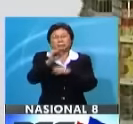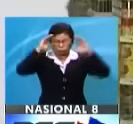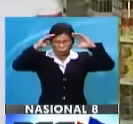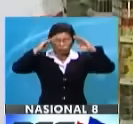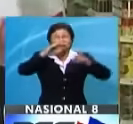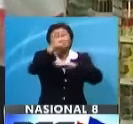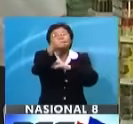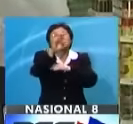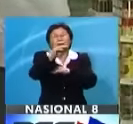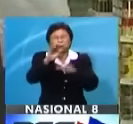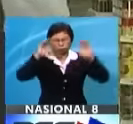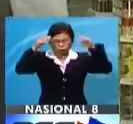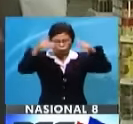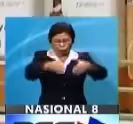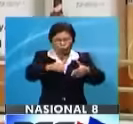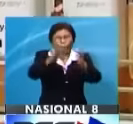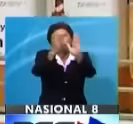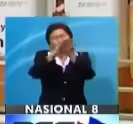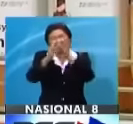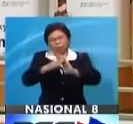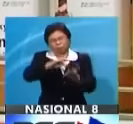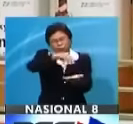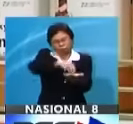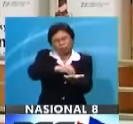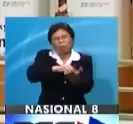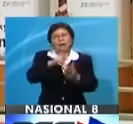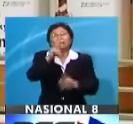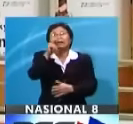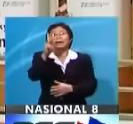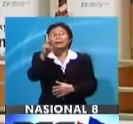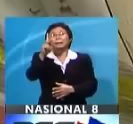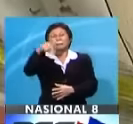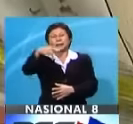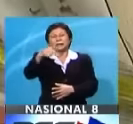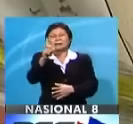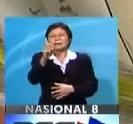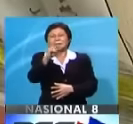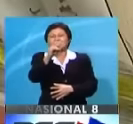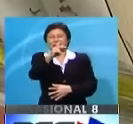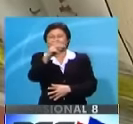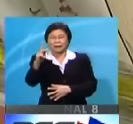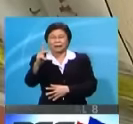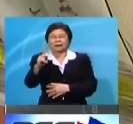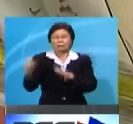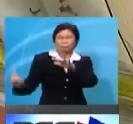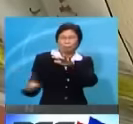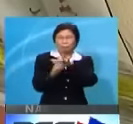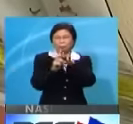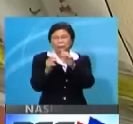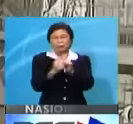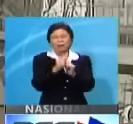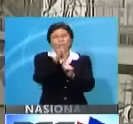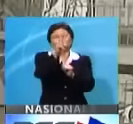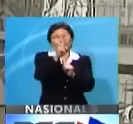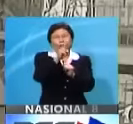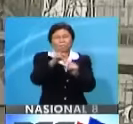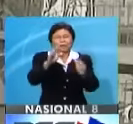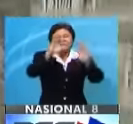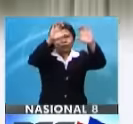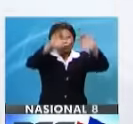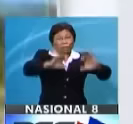bandar. Justru Kementerian Perdagangan Dalam Negeri, Koperasi dan Kepenggunaan muncul dengan dua inisiatif